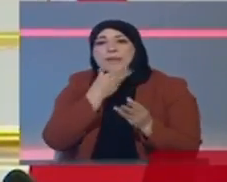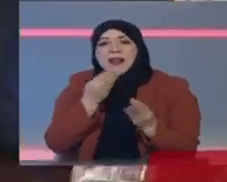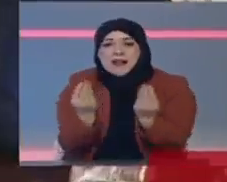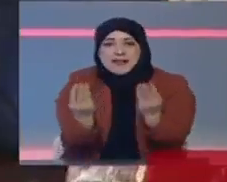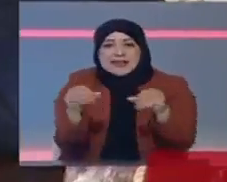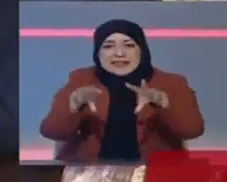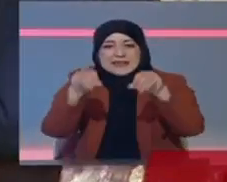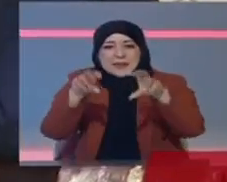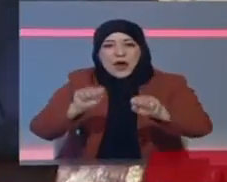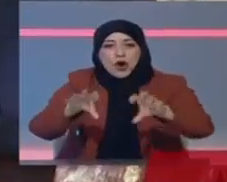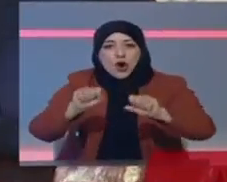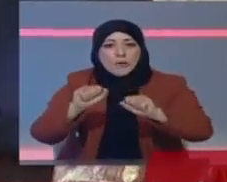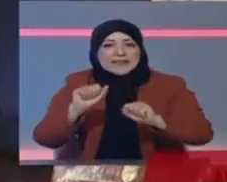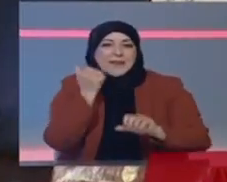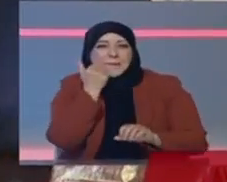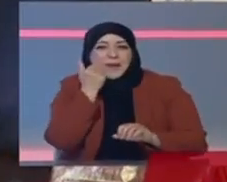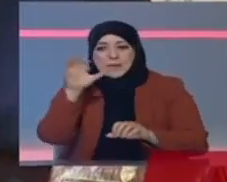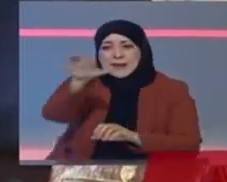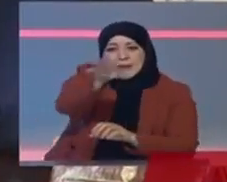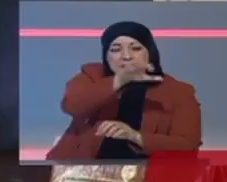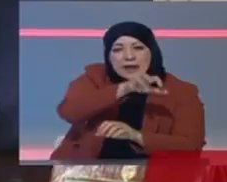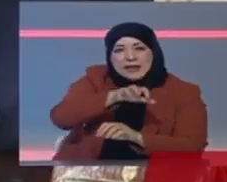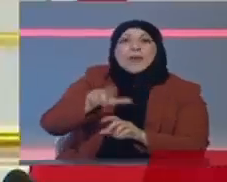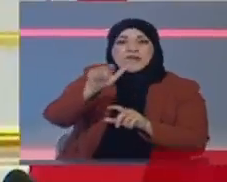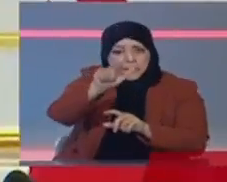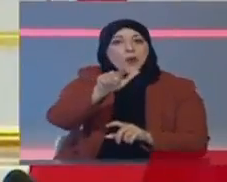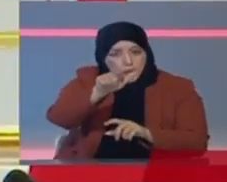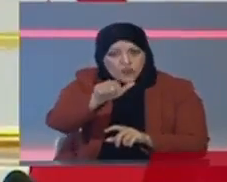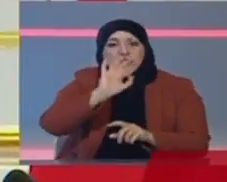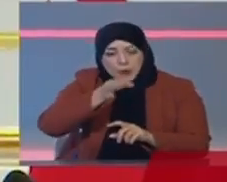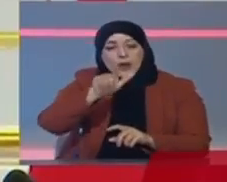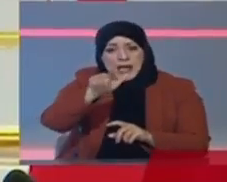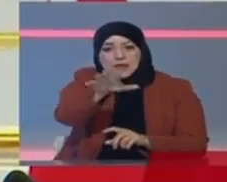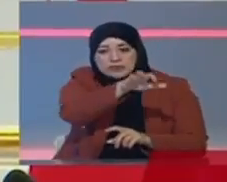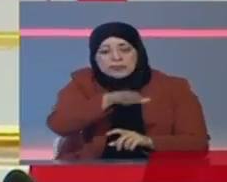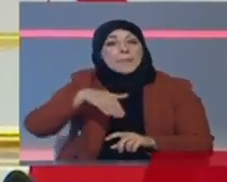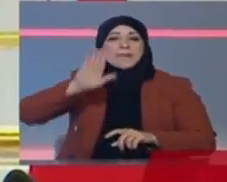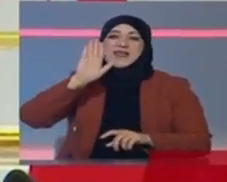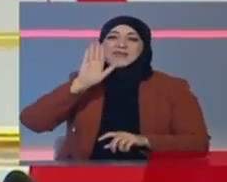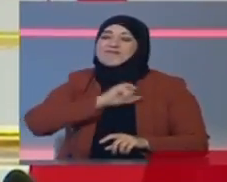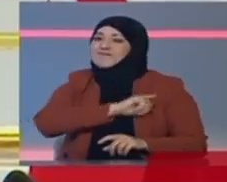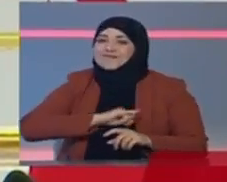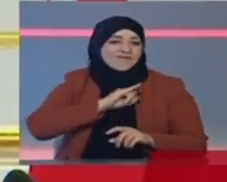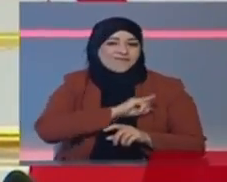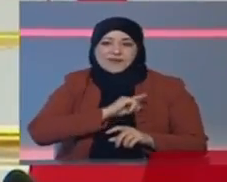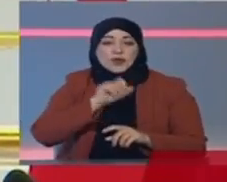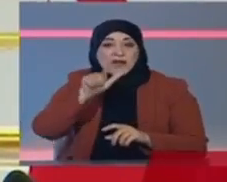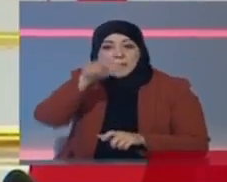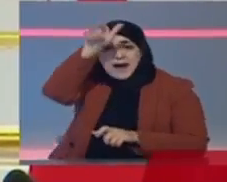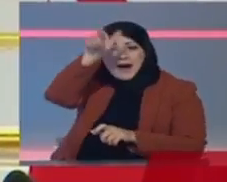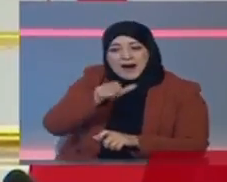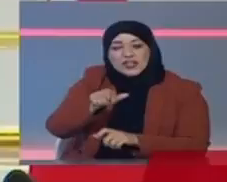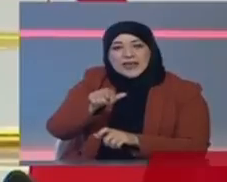بعض المخازن في بعض المناطق تتوفر بكثره ولكن للاسف هناك من